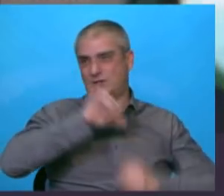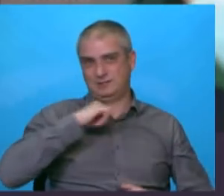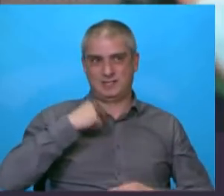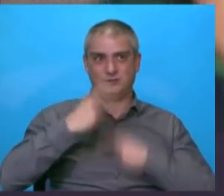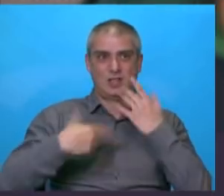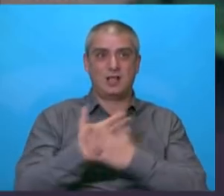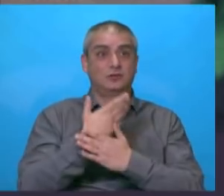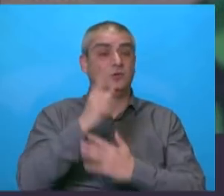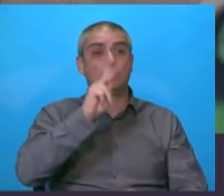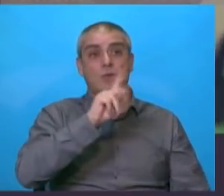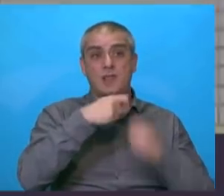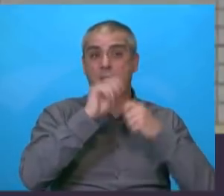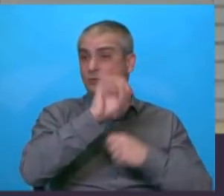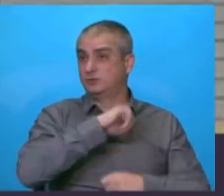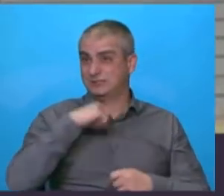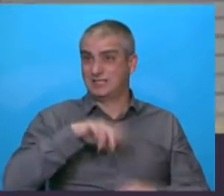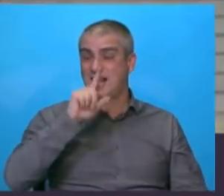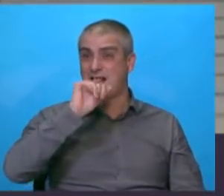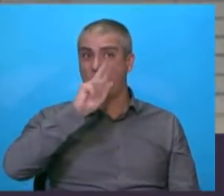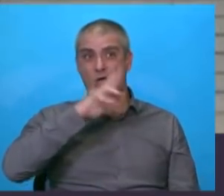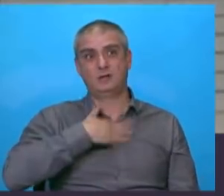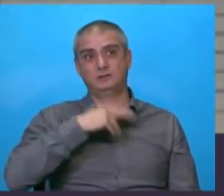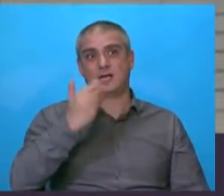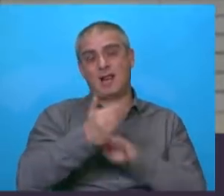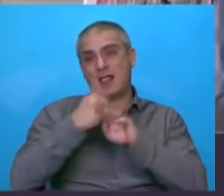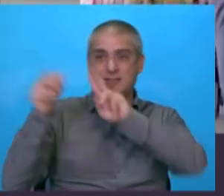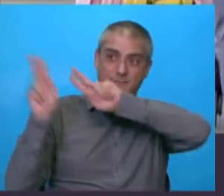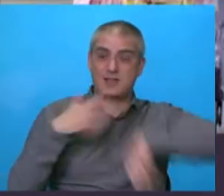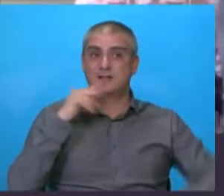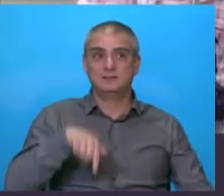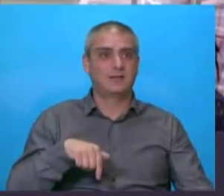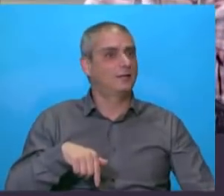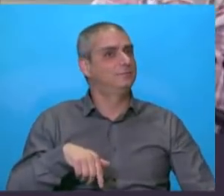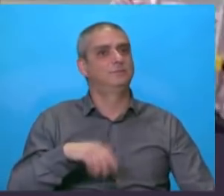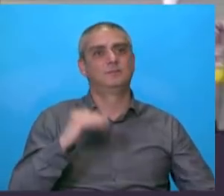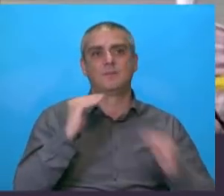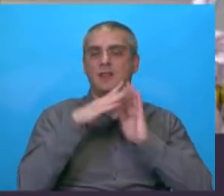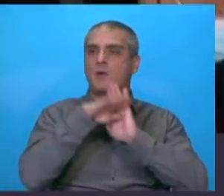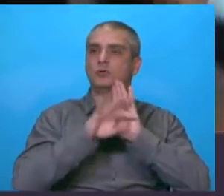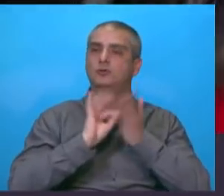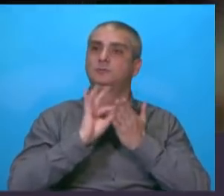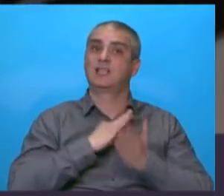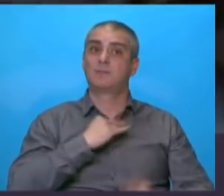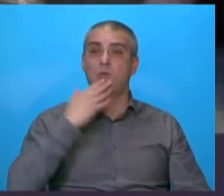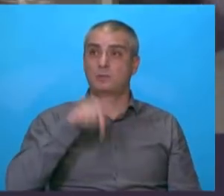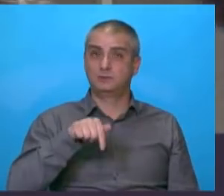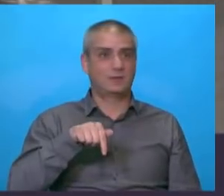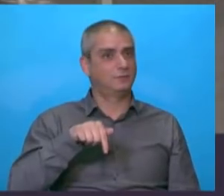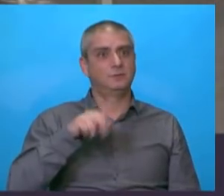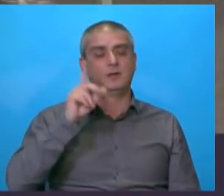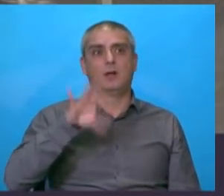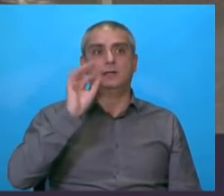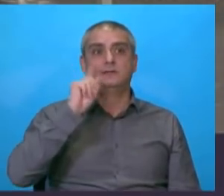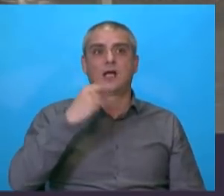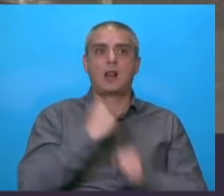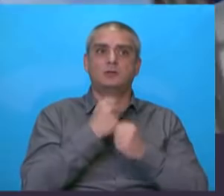כשקוויני ארוסתו הסינית של ליאור ביקשה להקדים את חזרתה לארץ בהתאם להנחיות משרד הבריאות כאן, גילתה שעליה לנהל